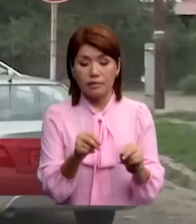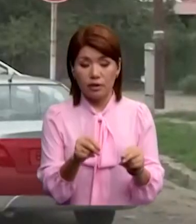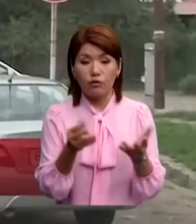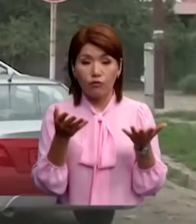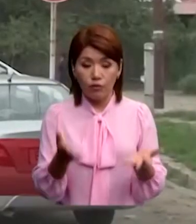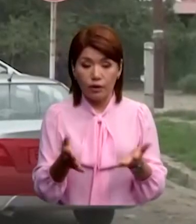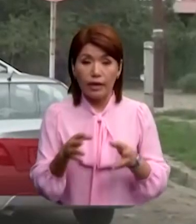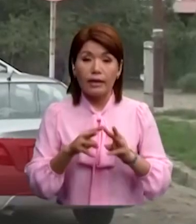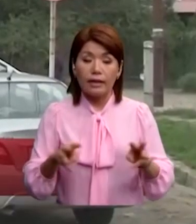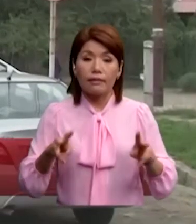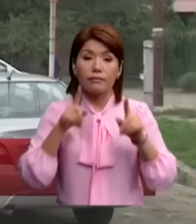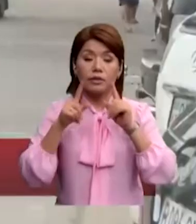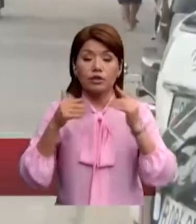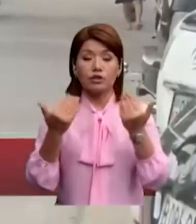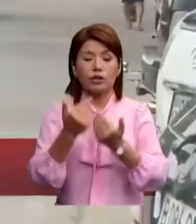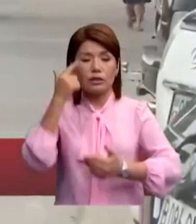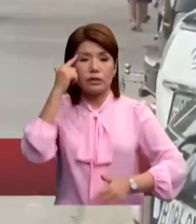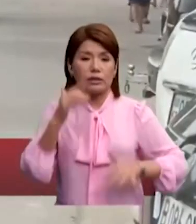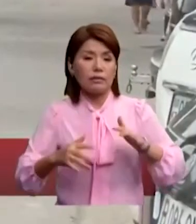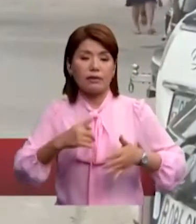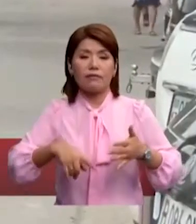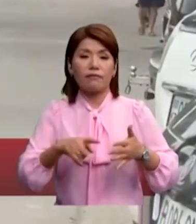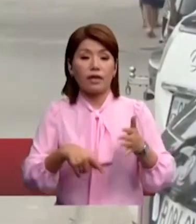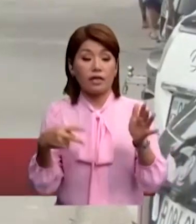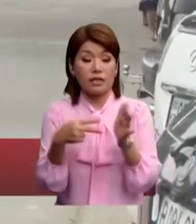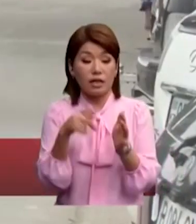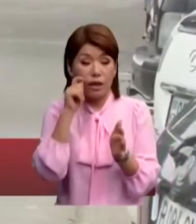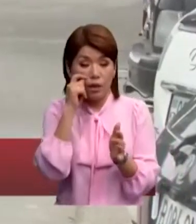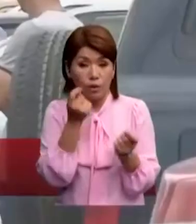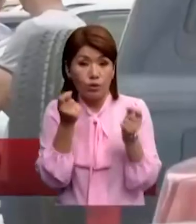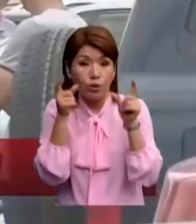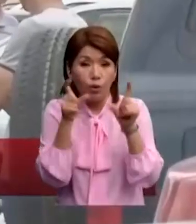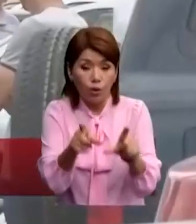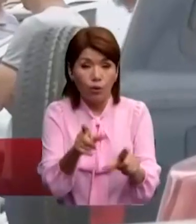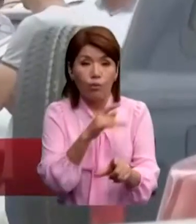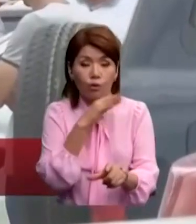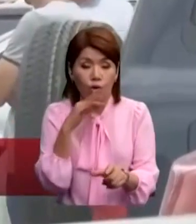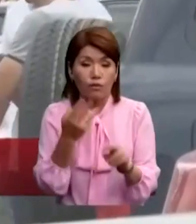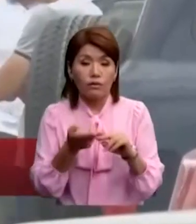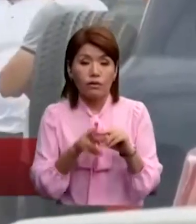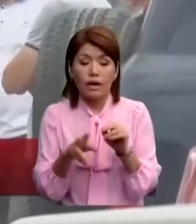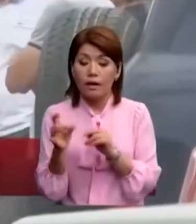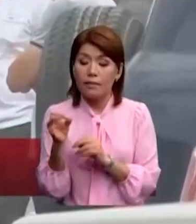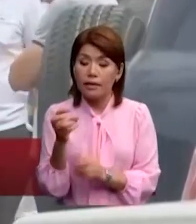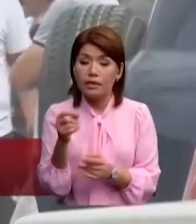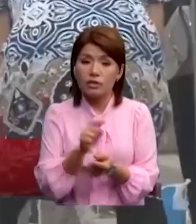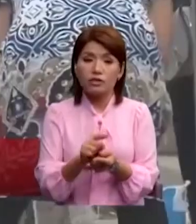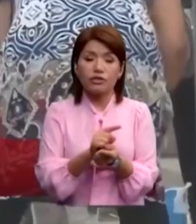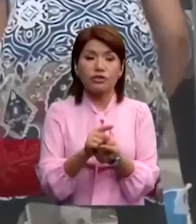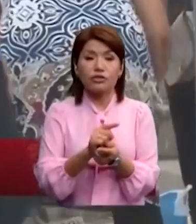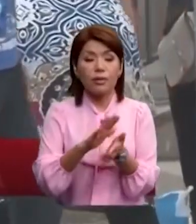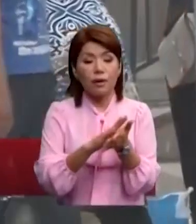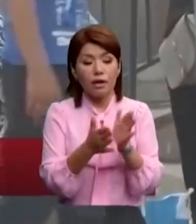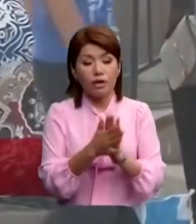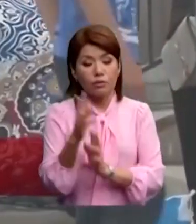Депутаты этот факт поставили под сомнение, так как цены на лук растут. По словам Армана Шаккалиева, чтобы это изменить, контракты